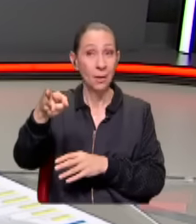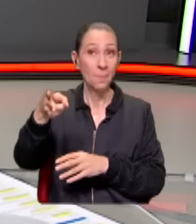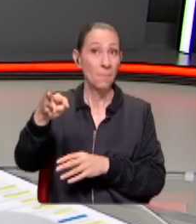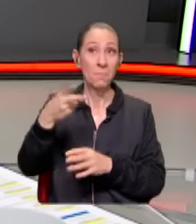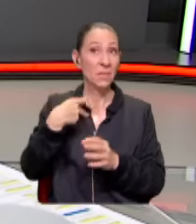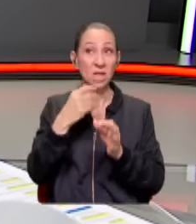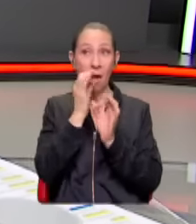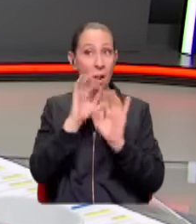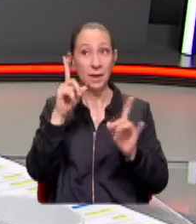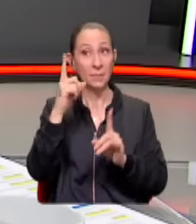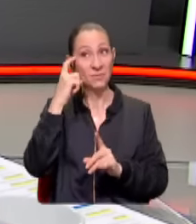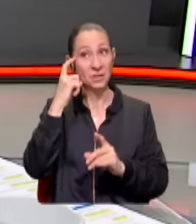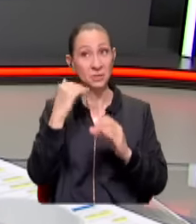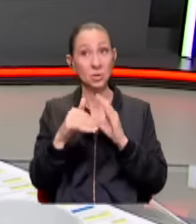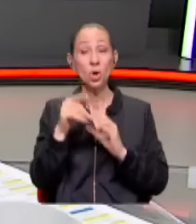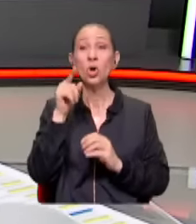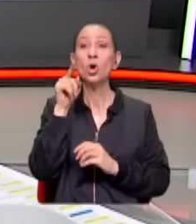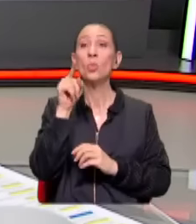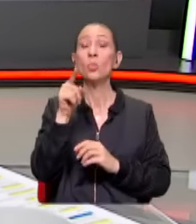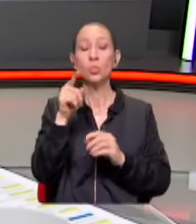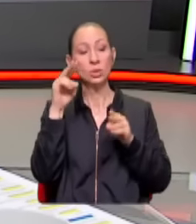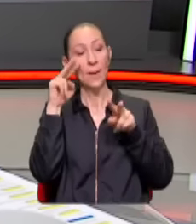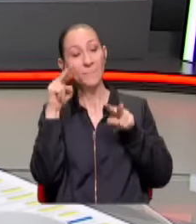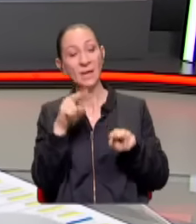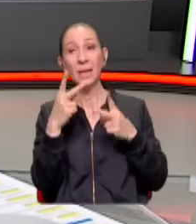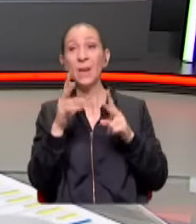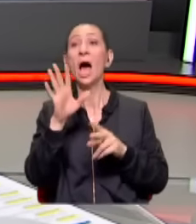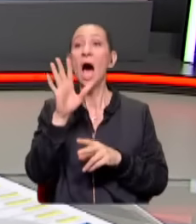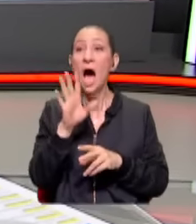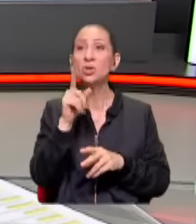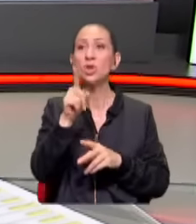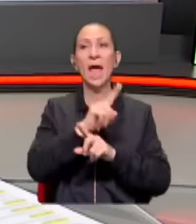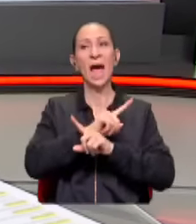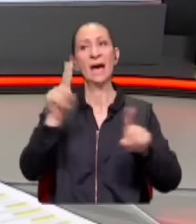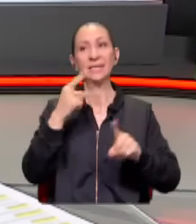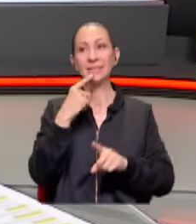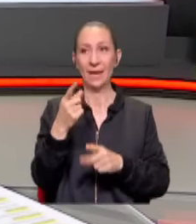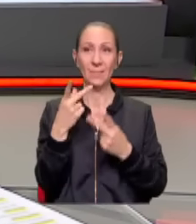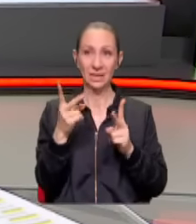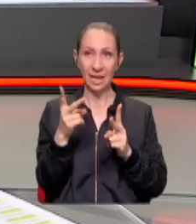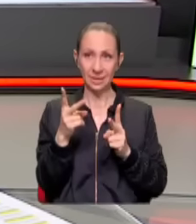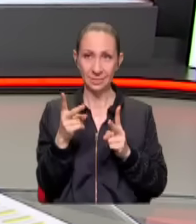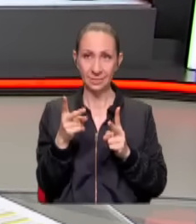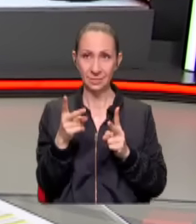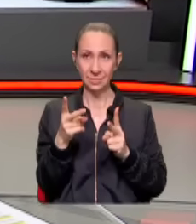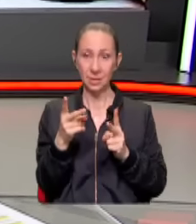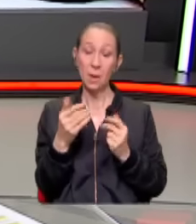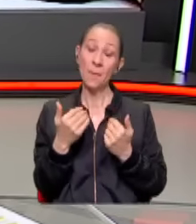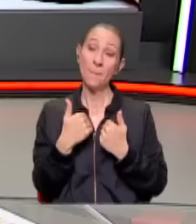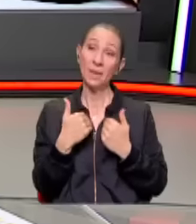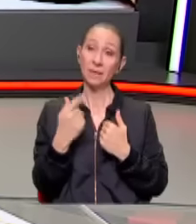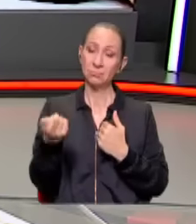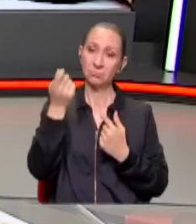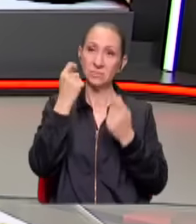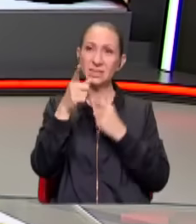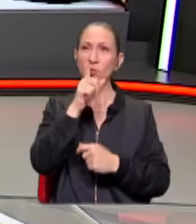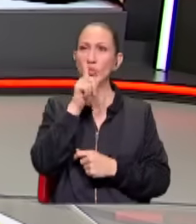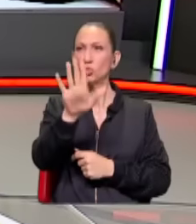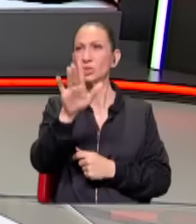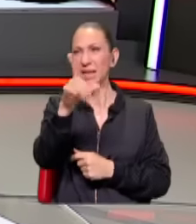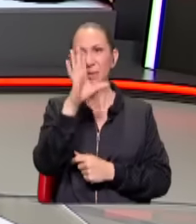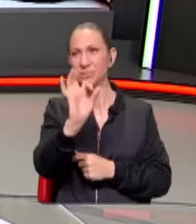Bence nefis bir yorum yapılmış. Bu açıdan bakılabilir. Ha, buna şöyle itiraz edebilirler. Yani bana diyebilirler ki sen sus,